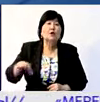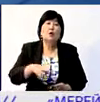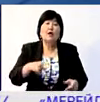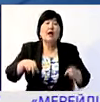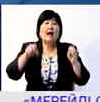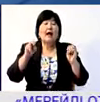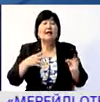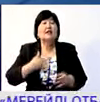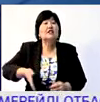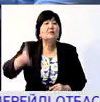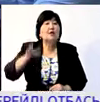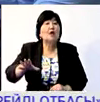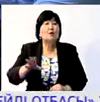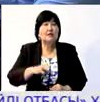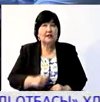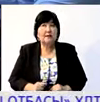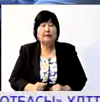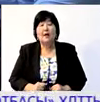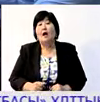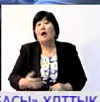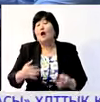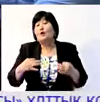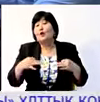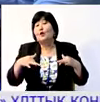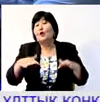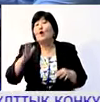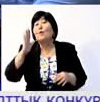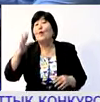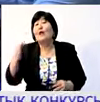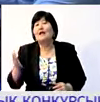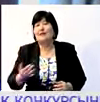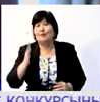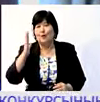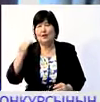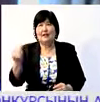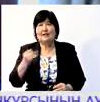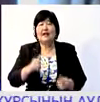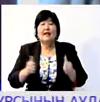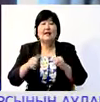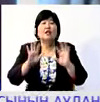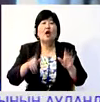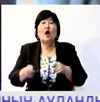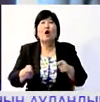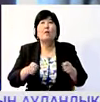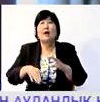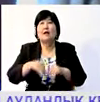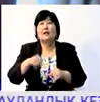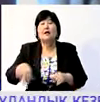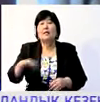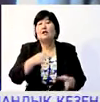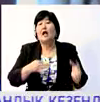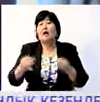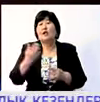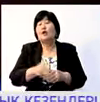арнайы семинар өткізді. Тойдың болғанынан бұл атсығызық дегенде кезектен түс өтетін президент сайлауы ел аузында қызу